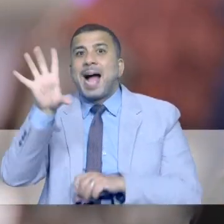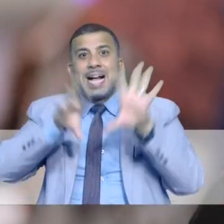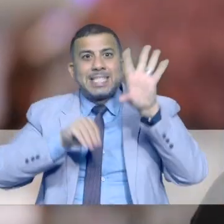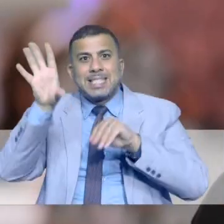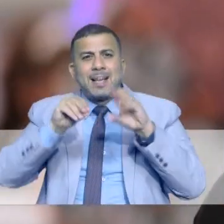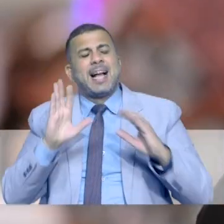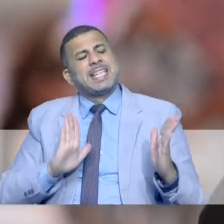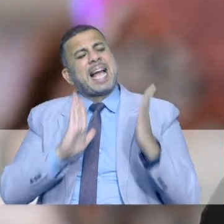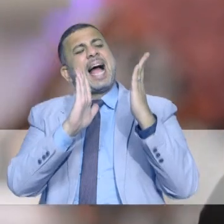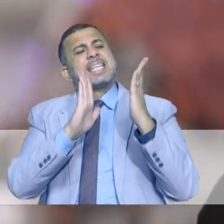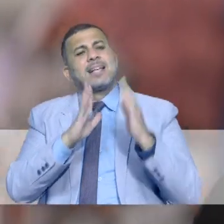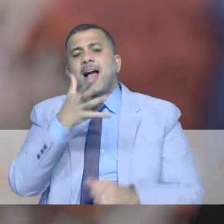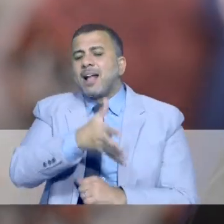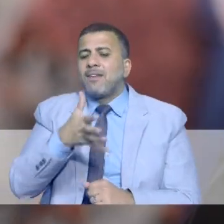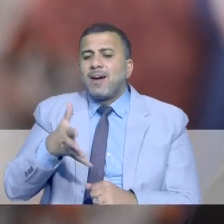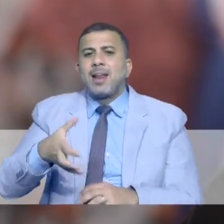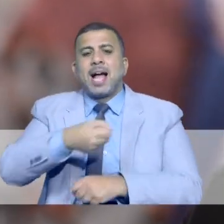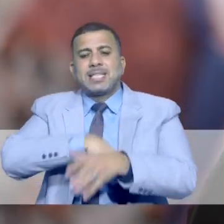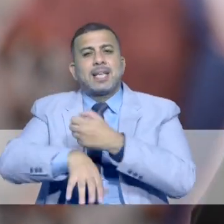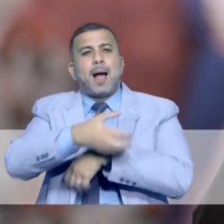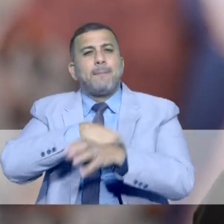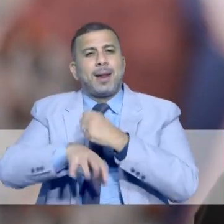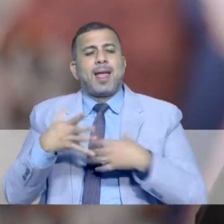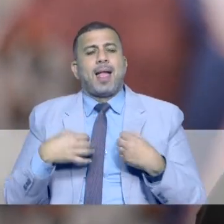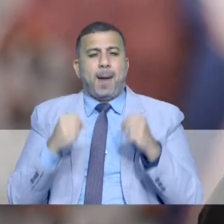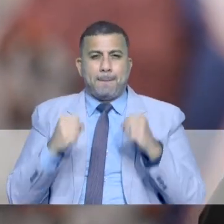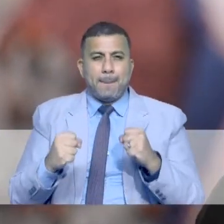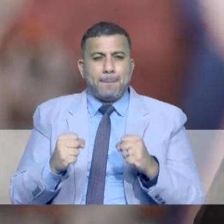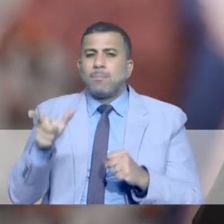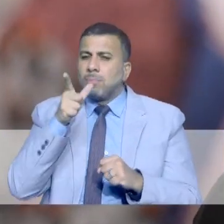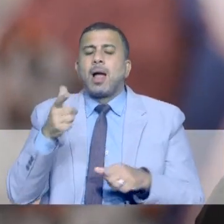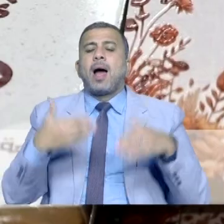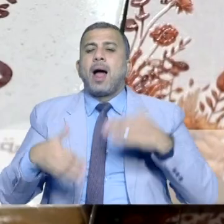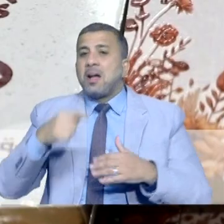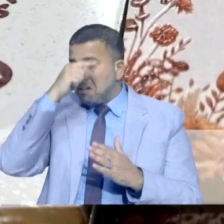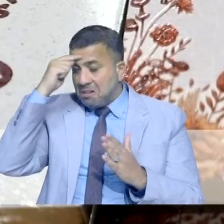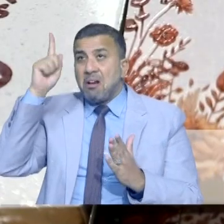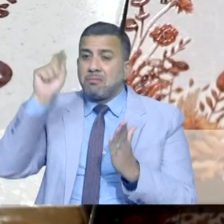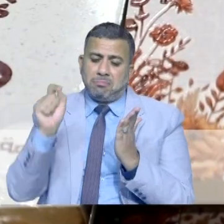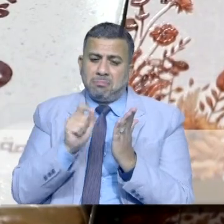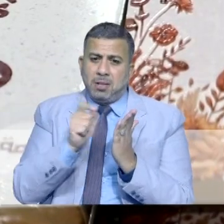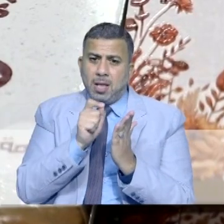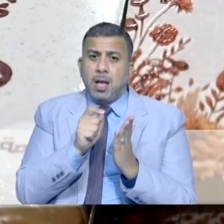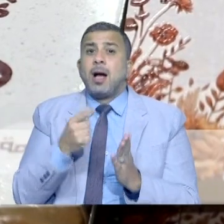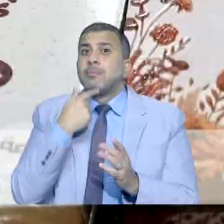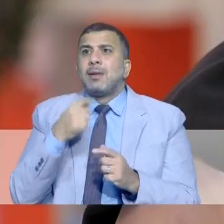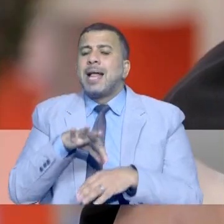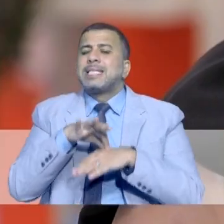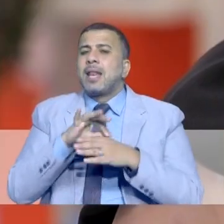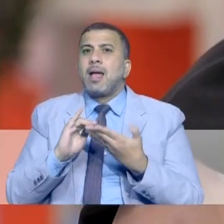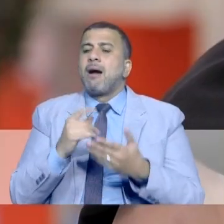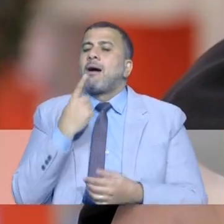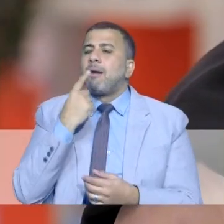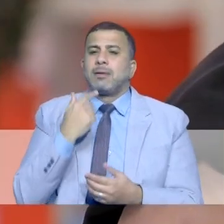عن تحدياتنا مع أطفالنا من أصحاب الهمم، والإعاقة قدر والإنسانية قرار. كتابي يتكلم